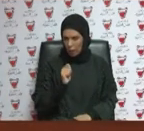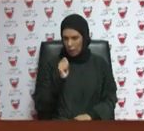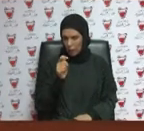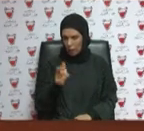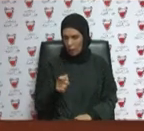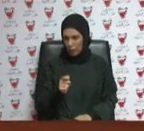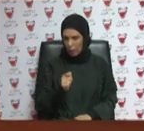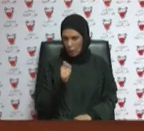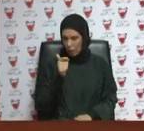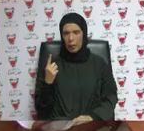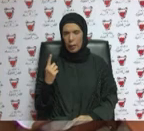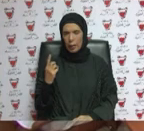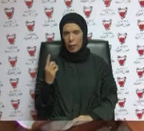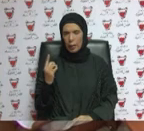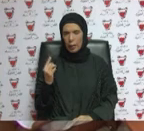أولاً،